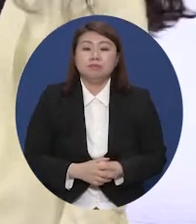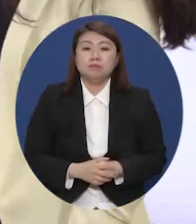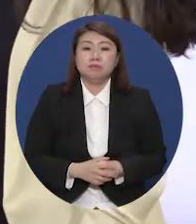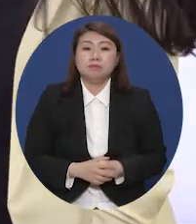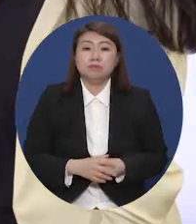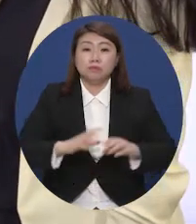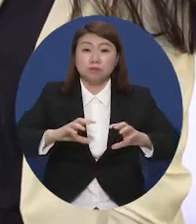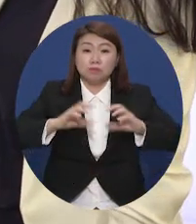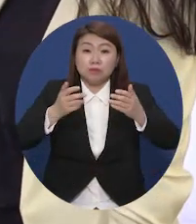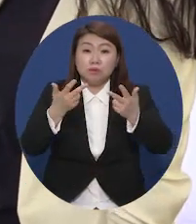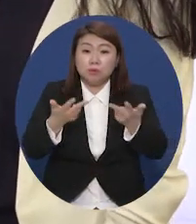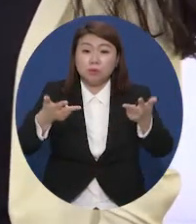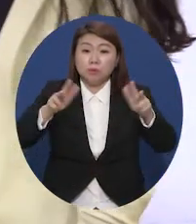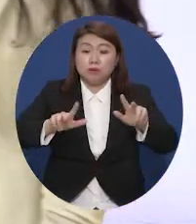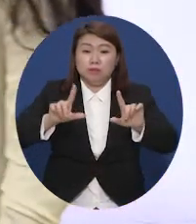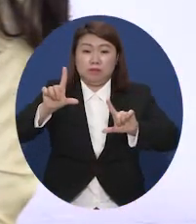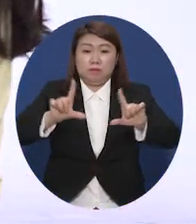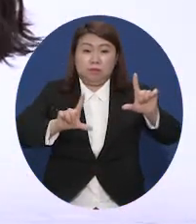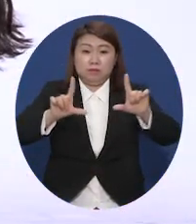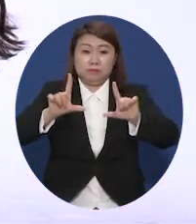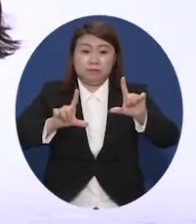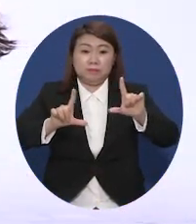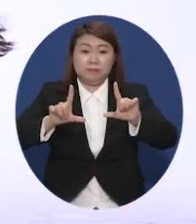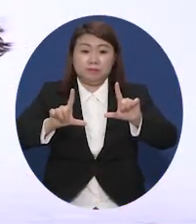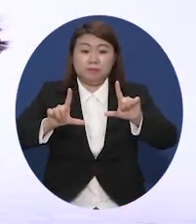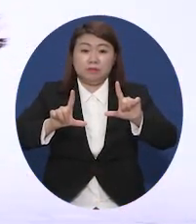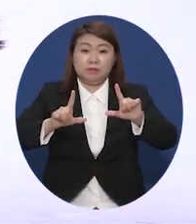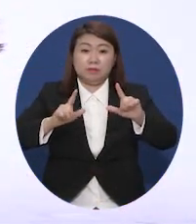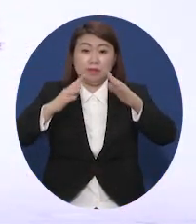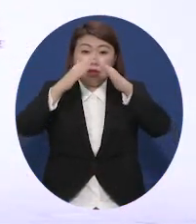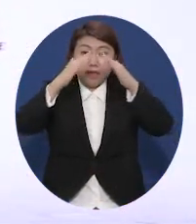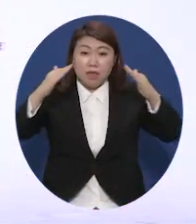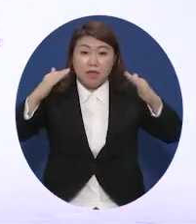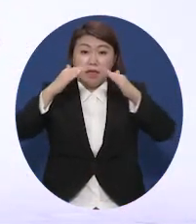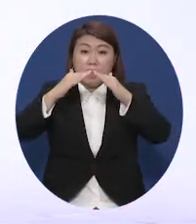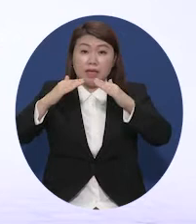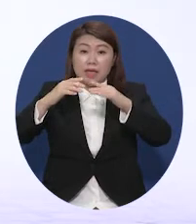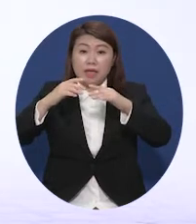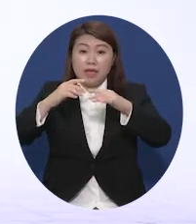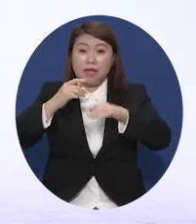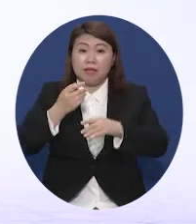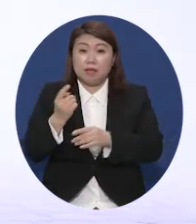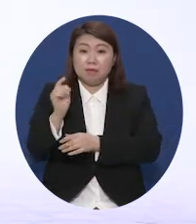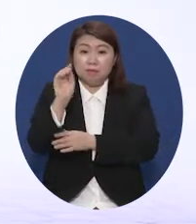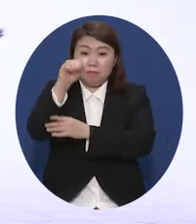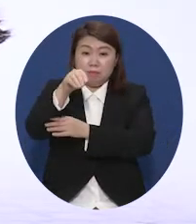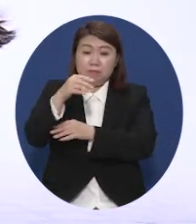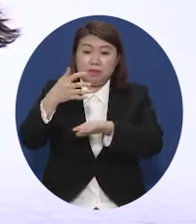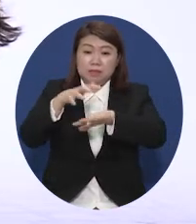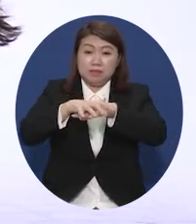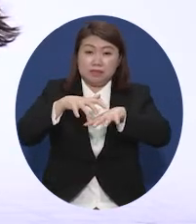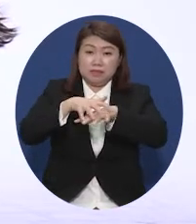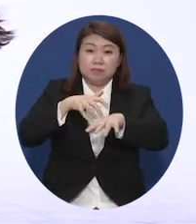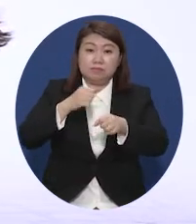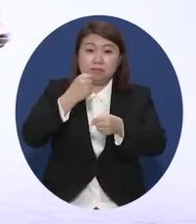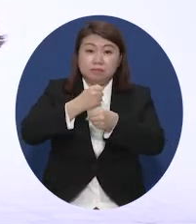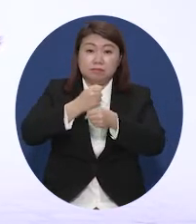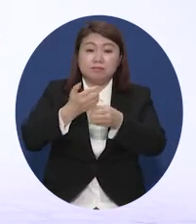국립공원의 전경이에요 여기 보시면 그 부식을 막기 위해서 벽집으로 지붕을 해두었는데요